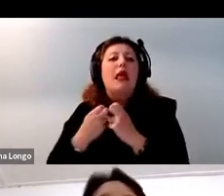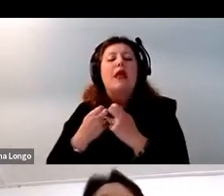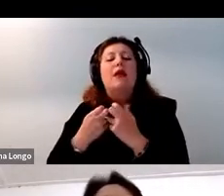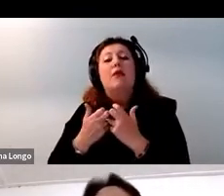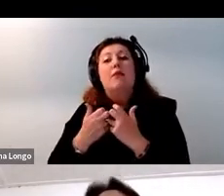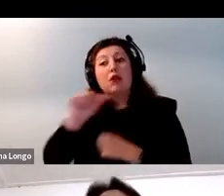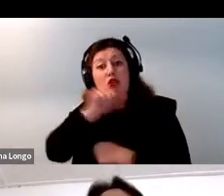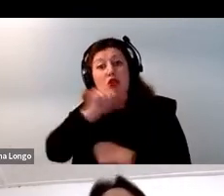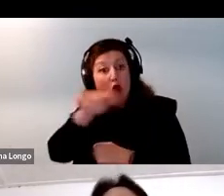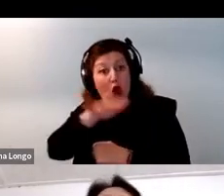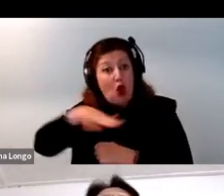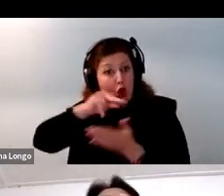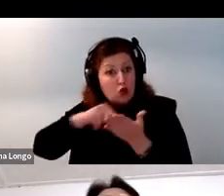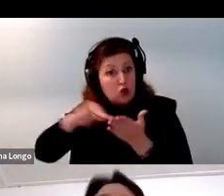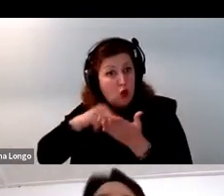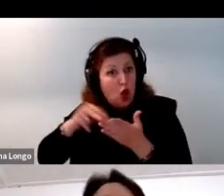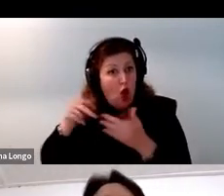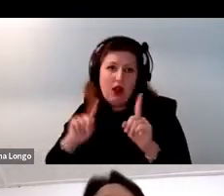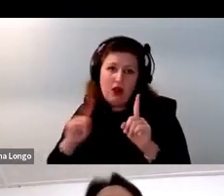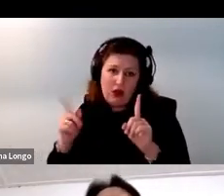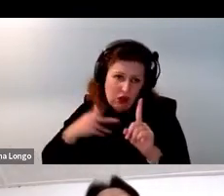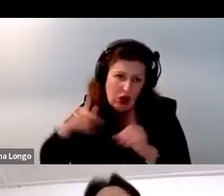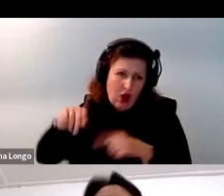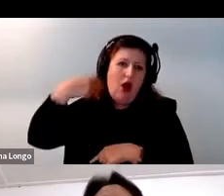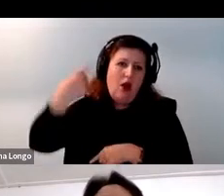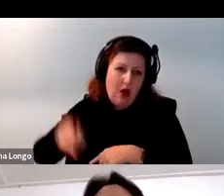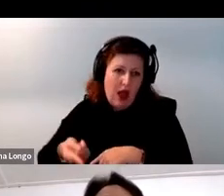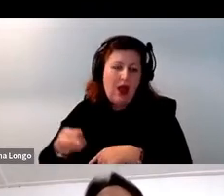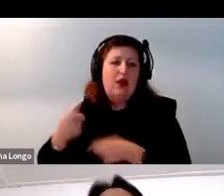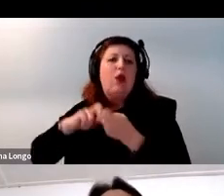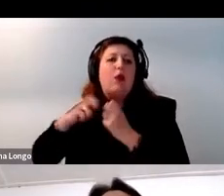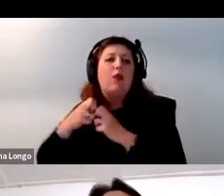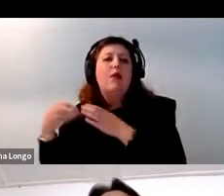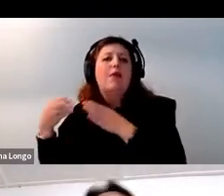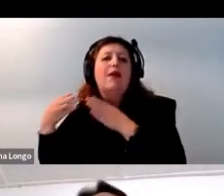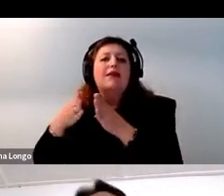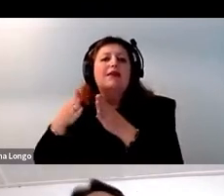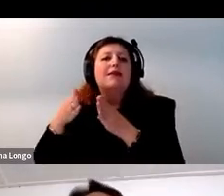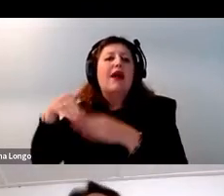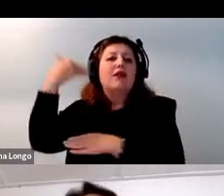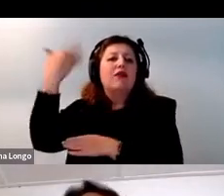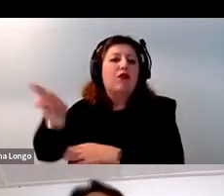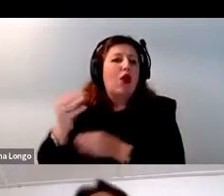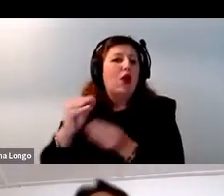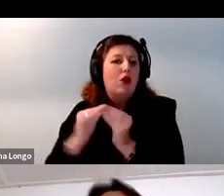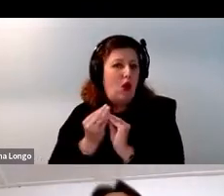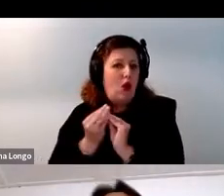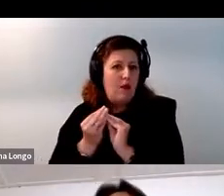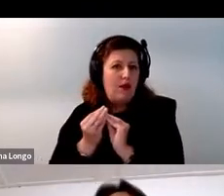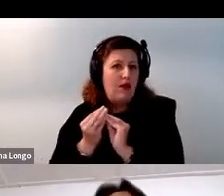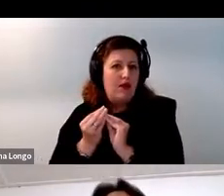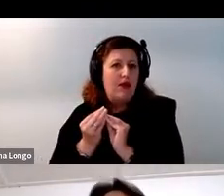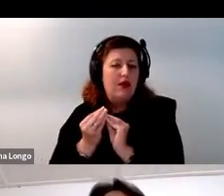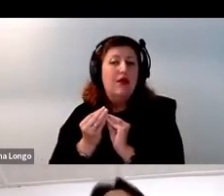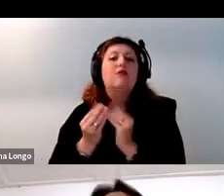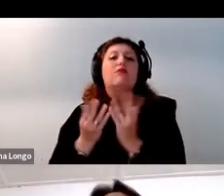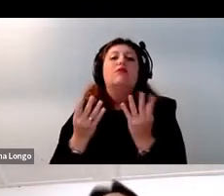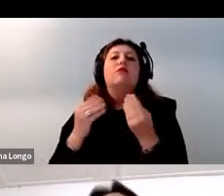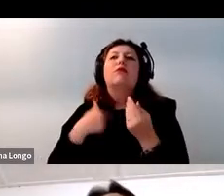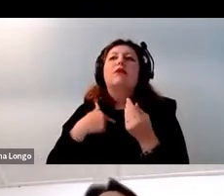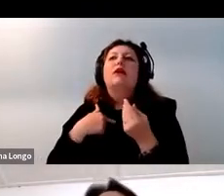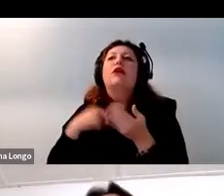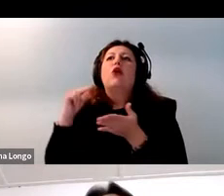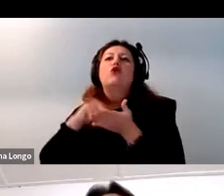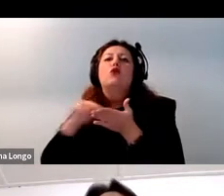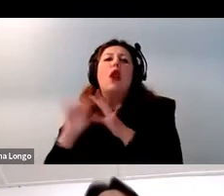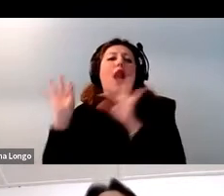magari si riuscirà nel futuro a rendere accessibile il cortile scolastico, ma come i bambini raggiungono il cortile scolastico,